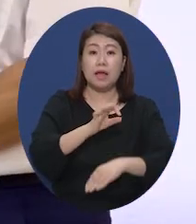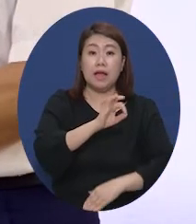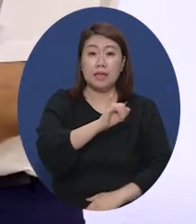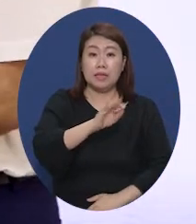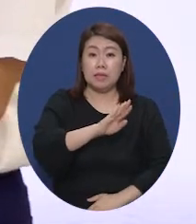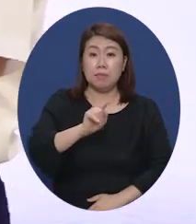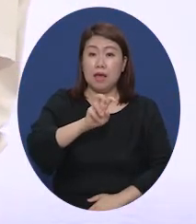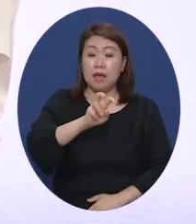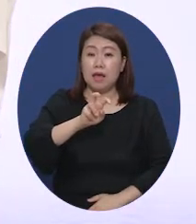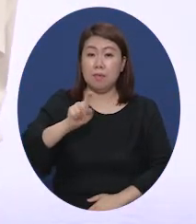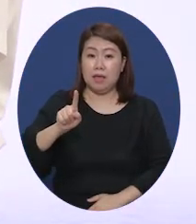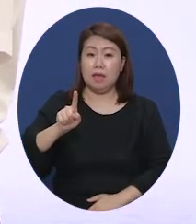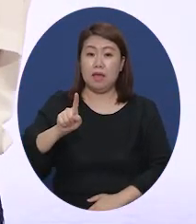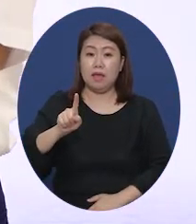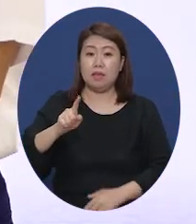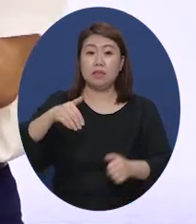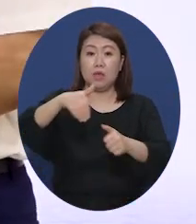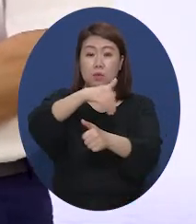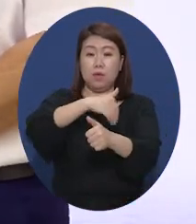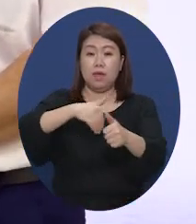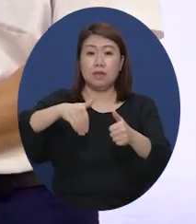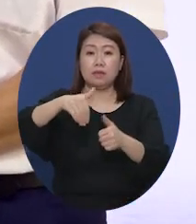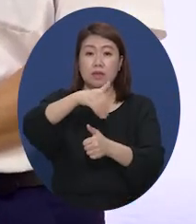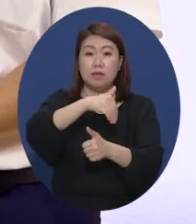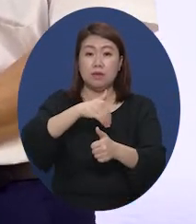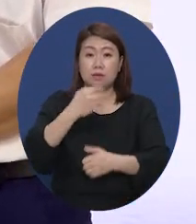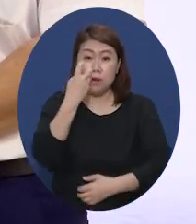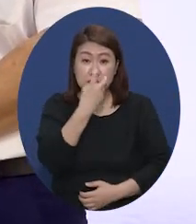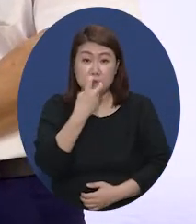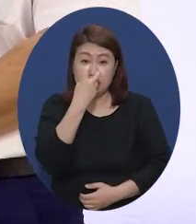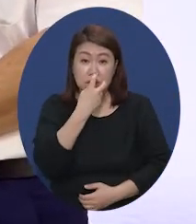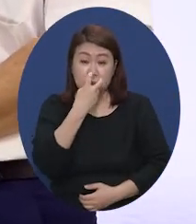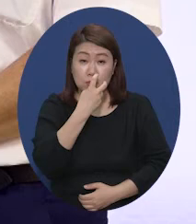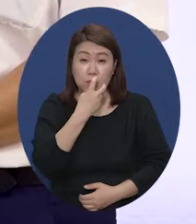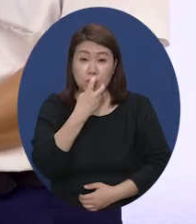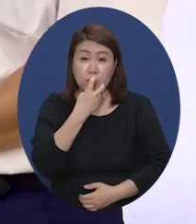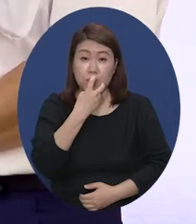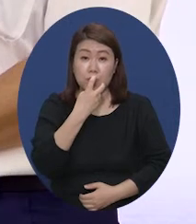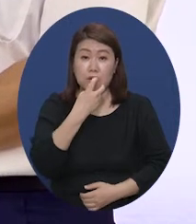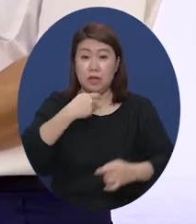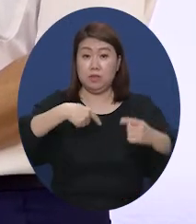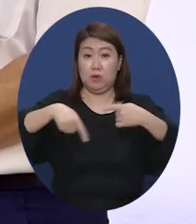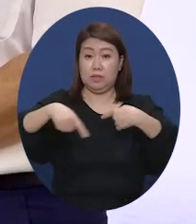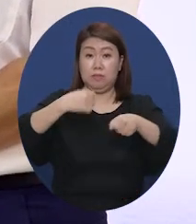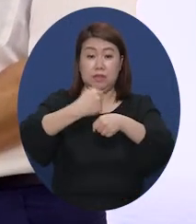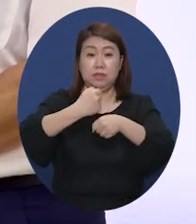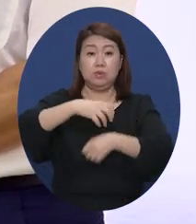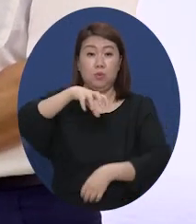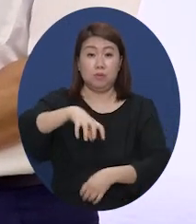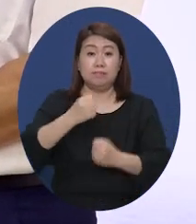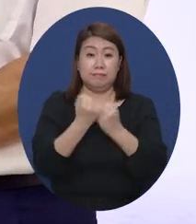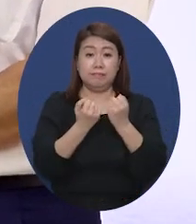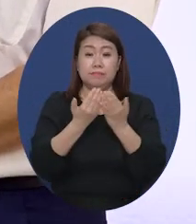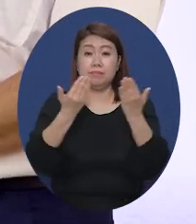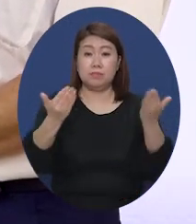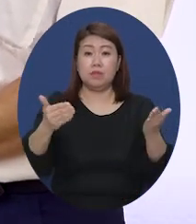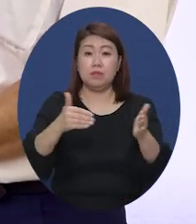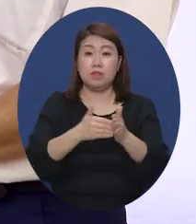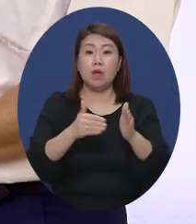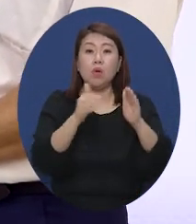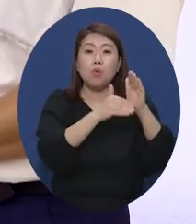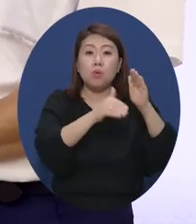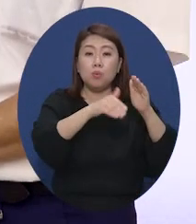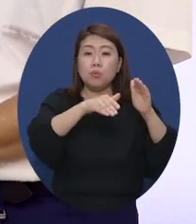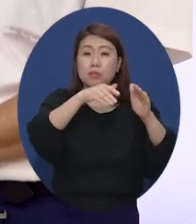아마존은 이렇게 이바마라고 아까 작년에 아마존 환경을 이제 감시하고 정책을 수립하는 기관입니다.